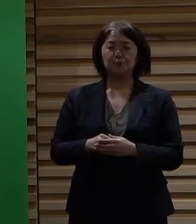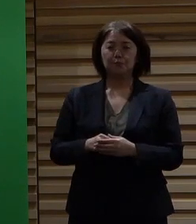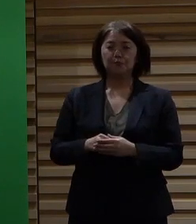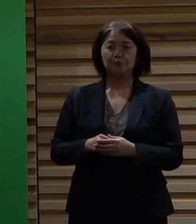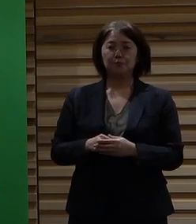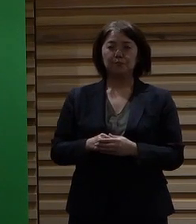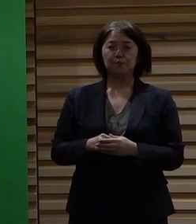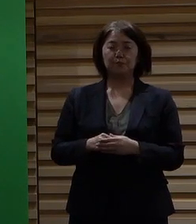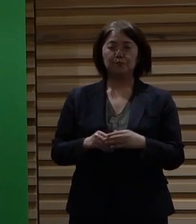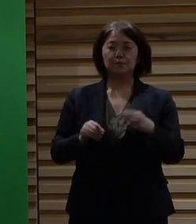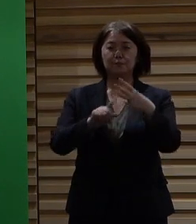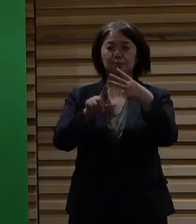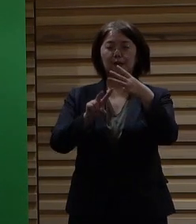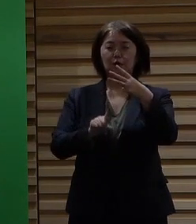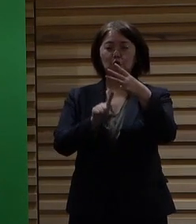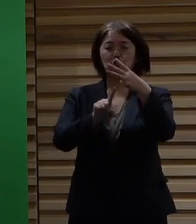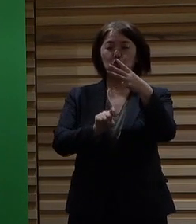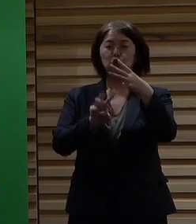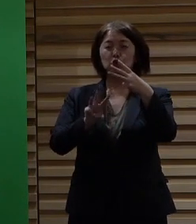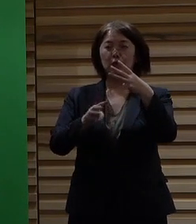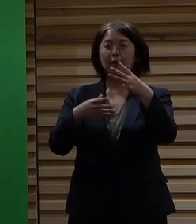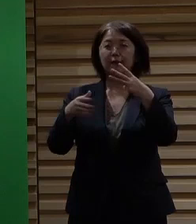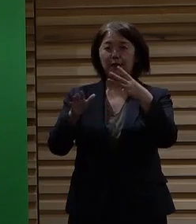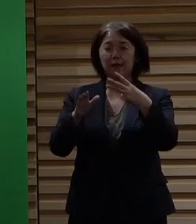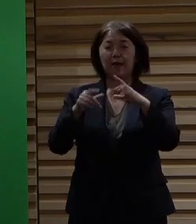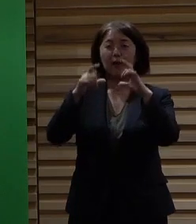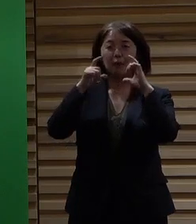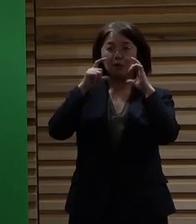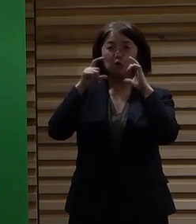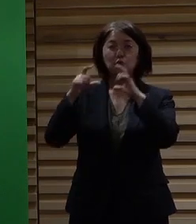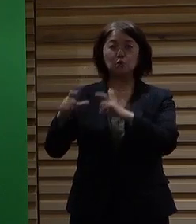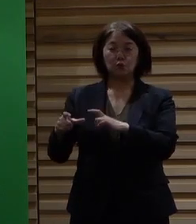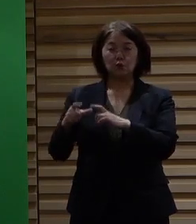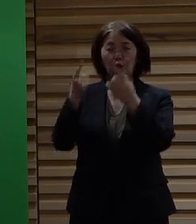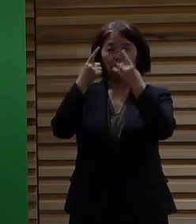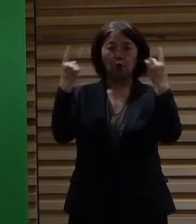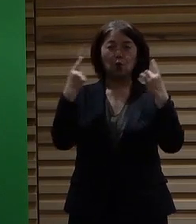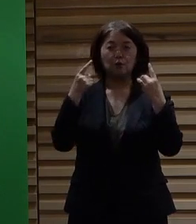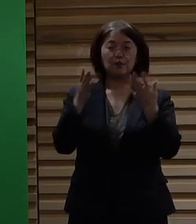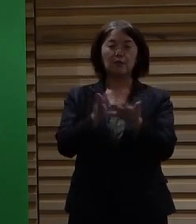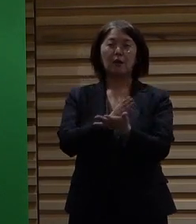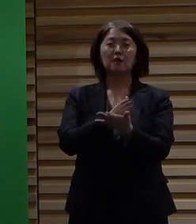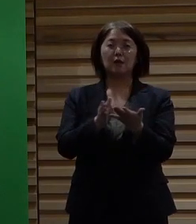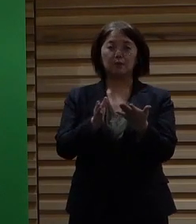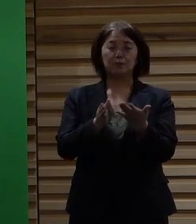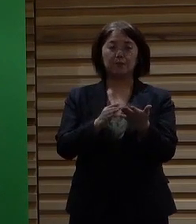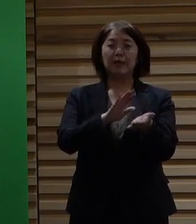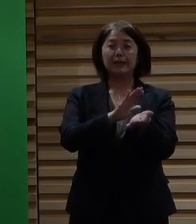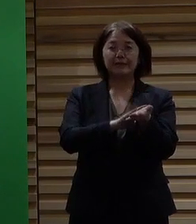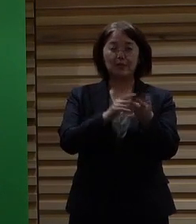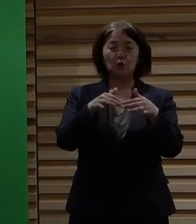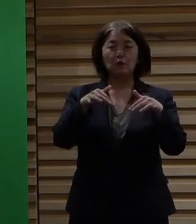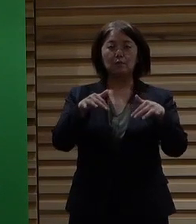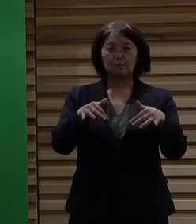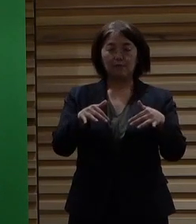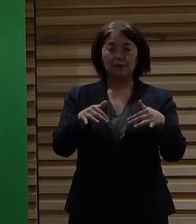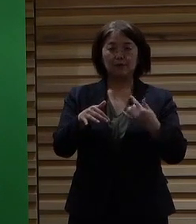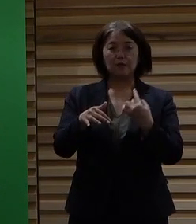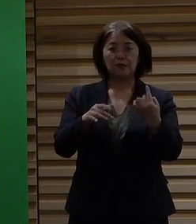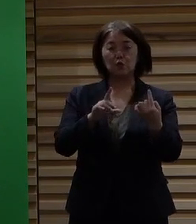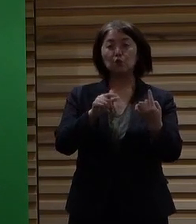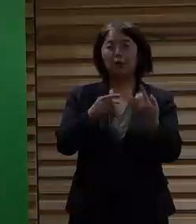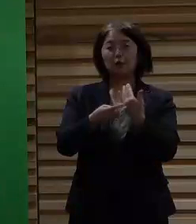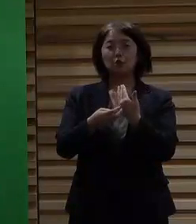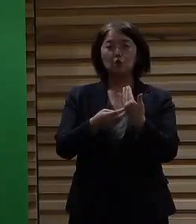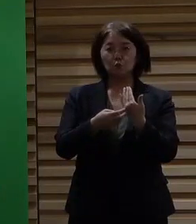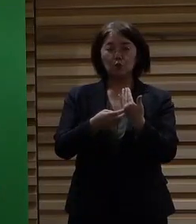また今月の13日からマスクの着脱は個人の判断が基本とされていますが、医療機関の受診時、医療機関